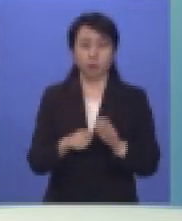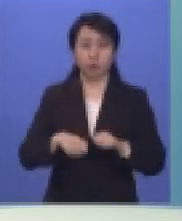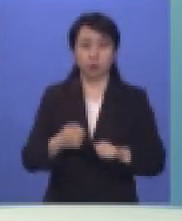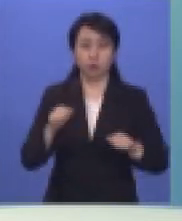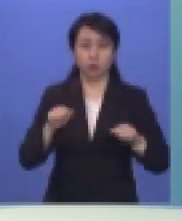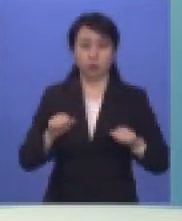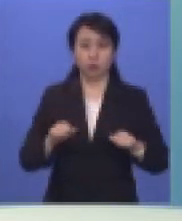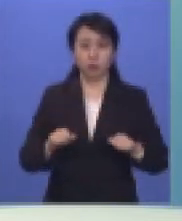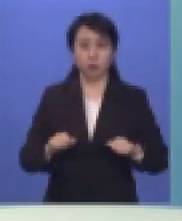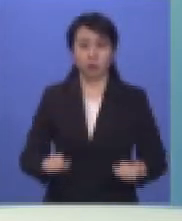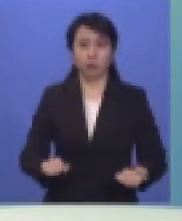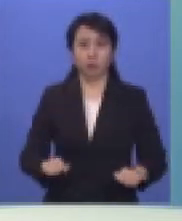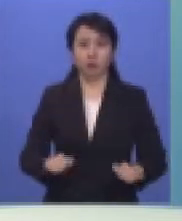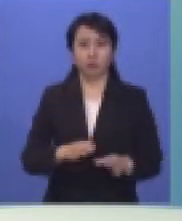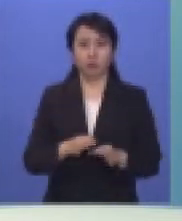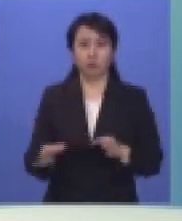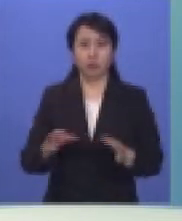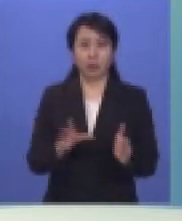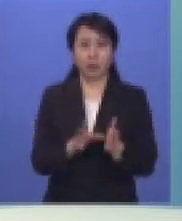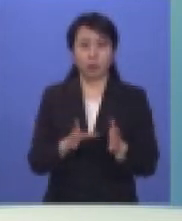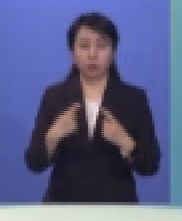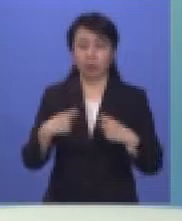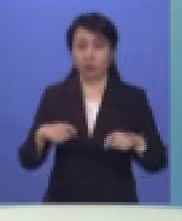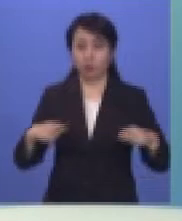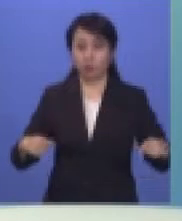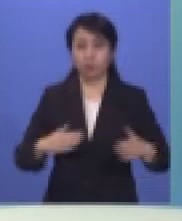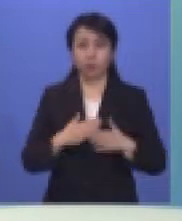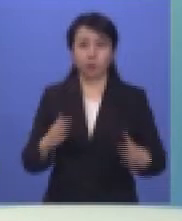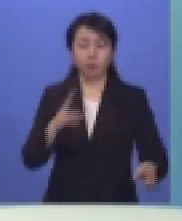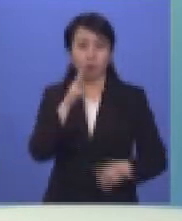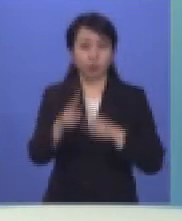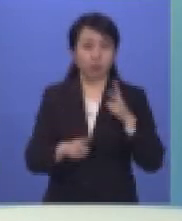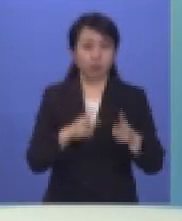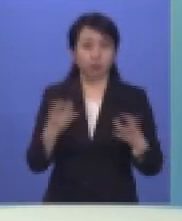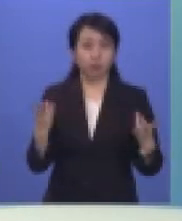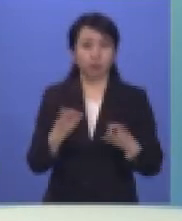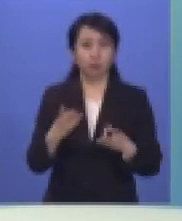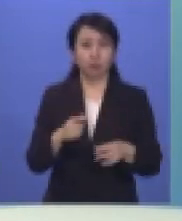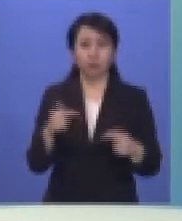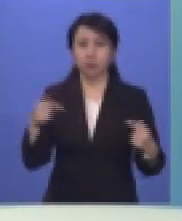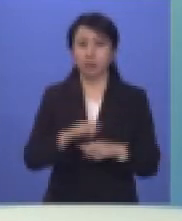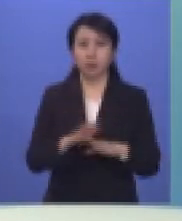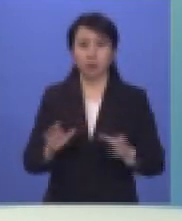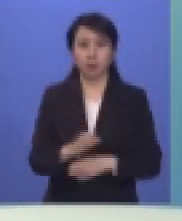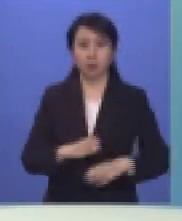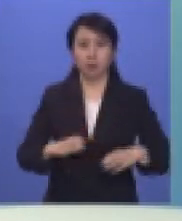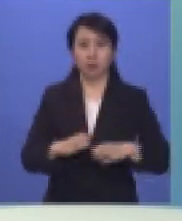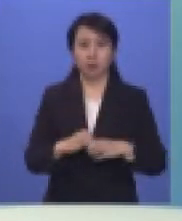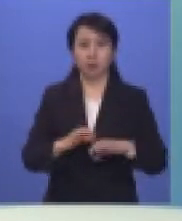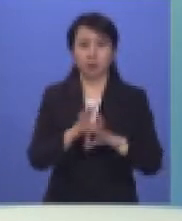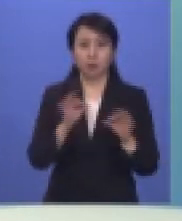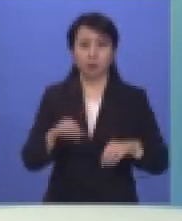31,8% касаются вопросов нарушения прав в сфере электронной торговли. Большинство жалоб потребителей касаются